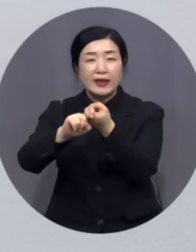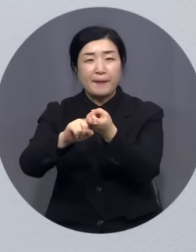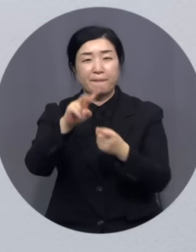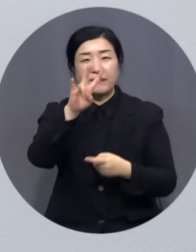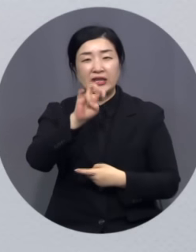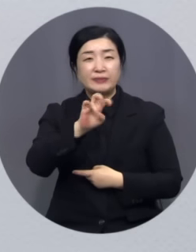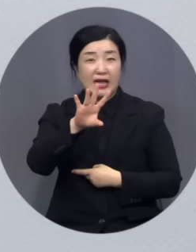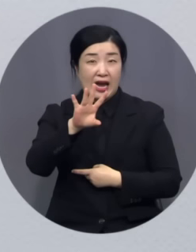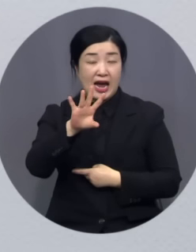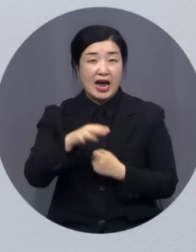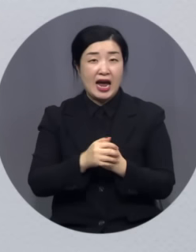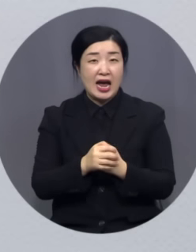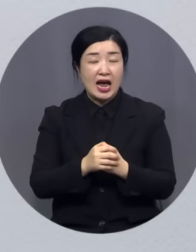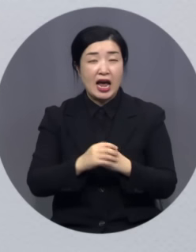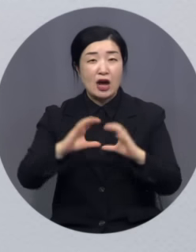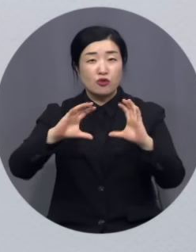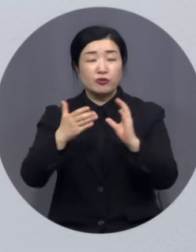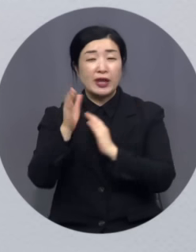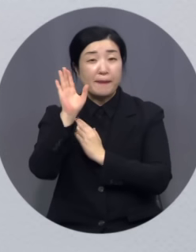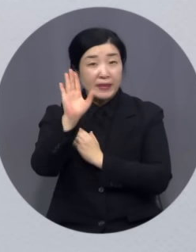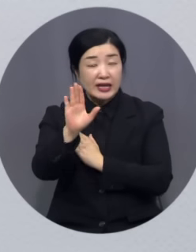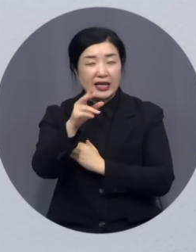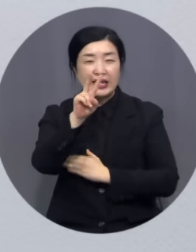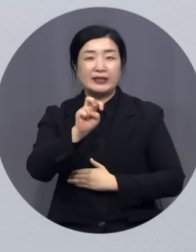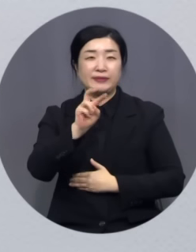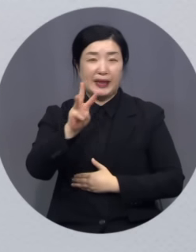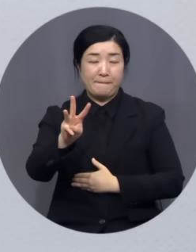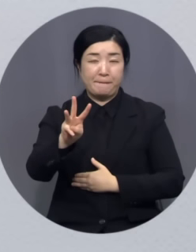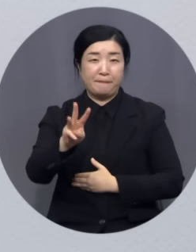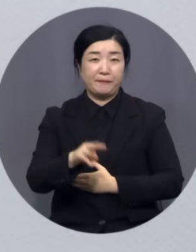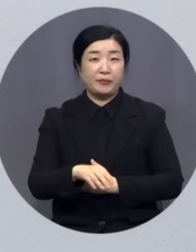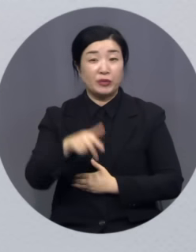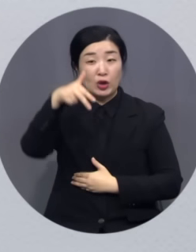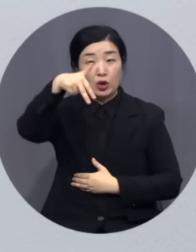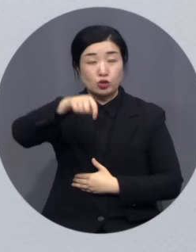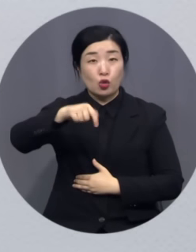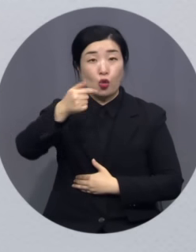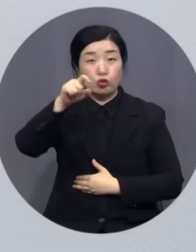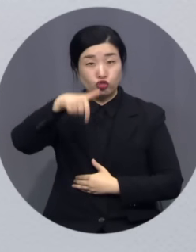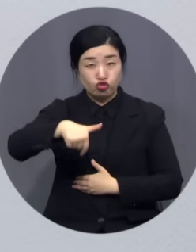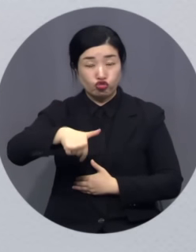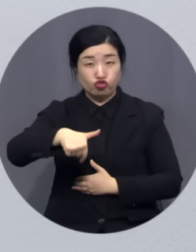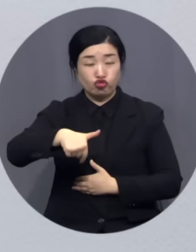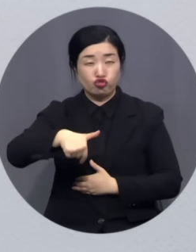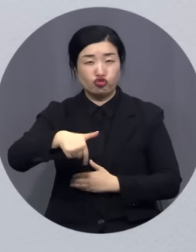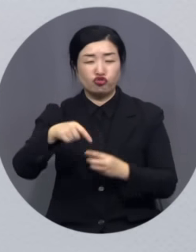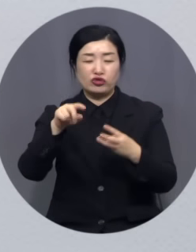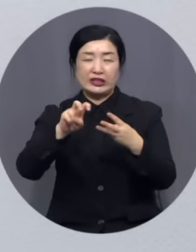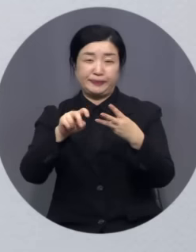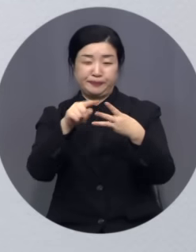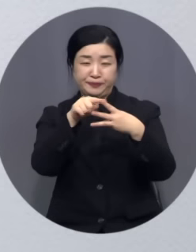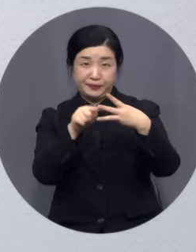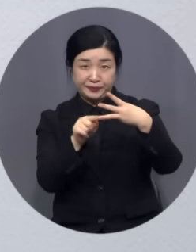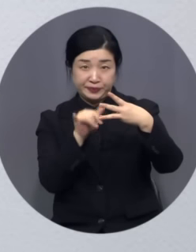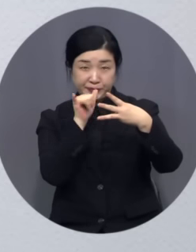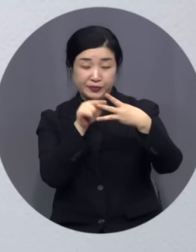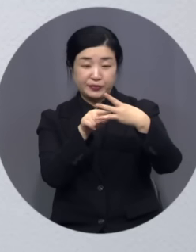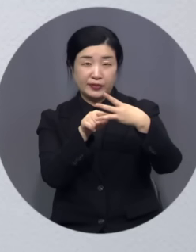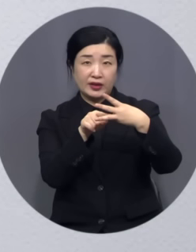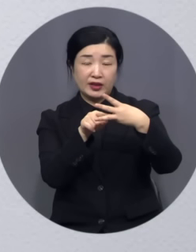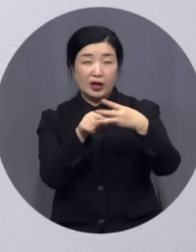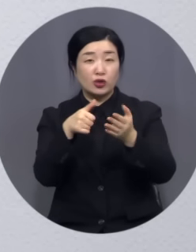24% 국민의 미래 23% 조국 혁신당 20% 순이었습니다